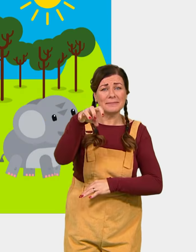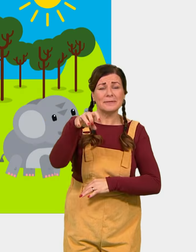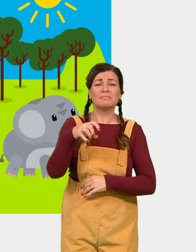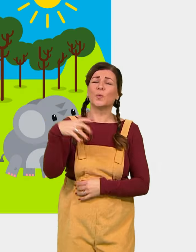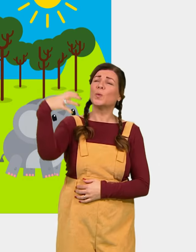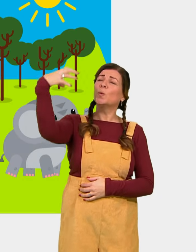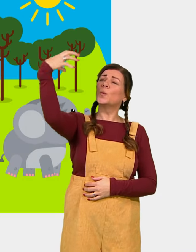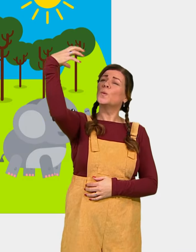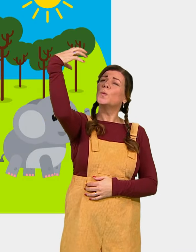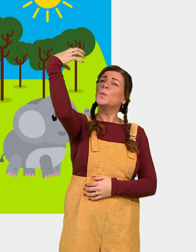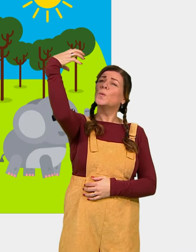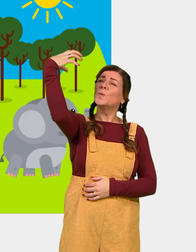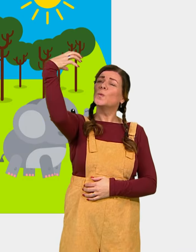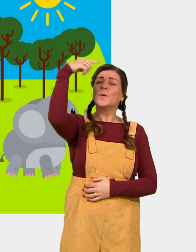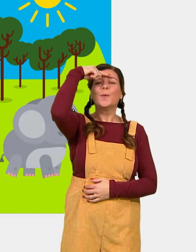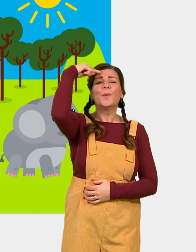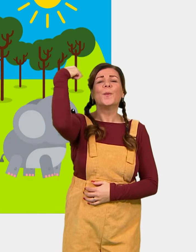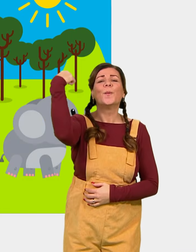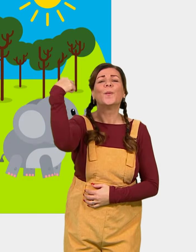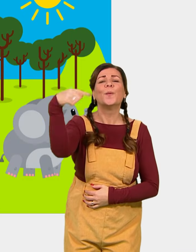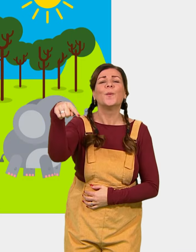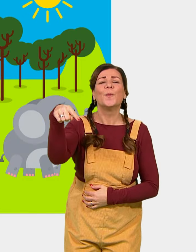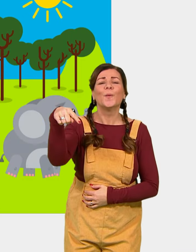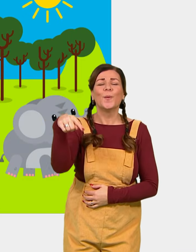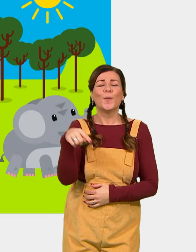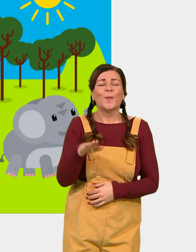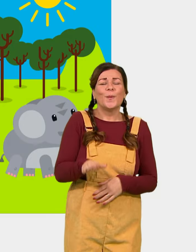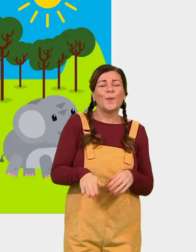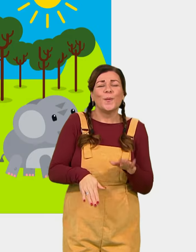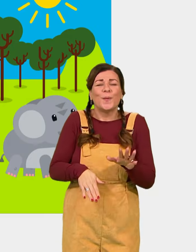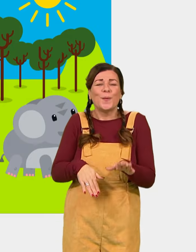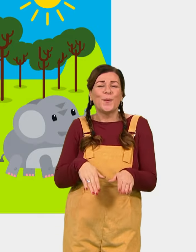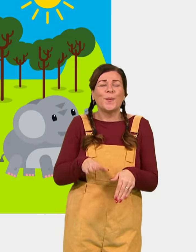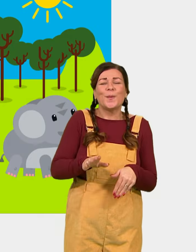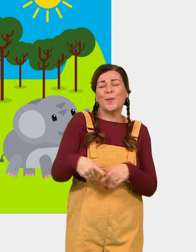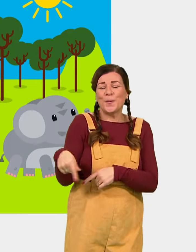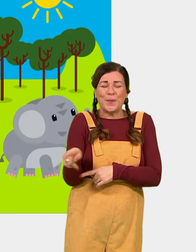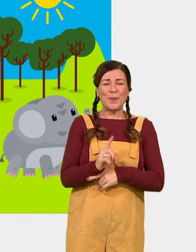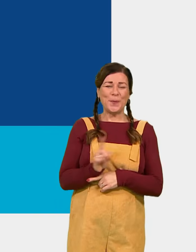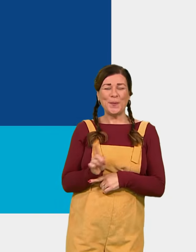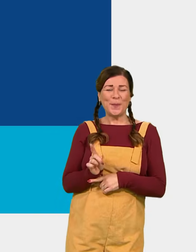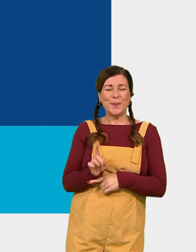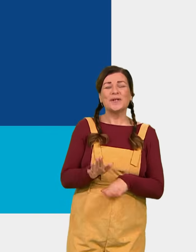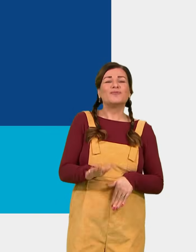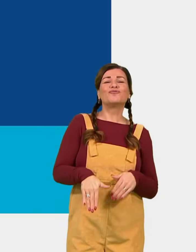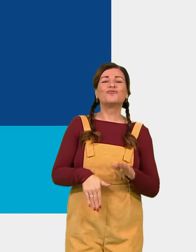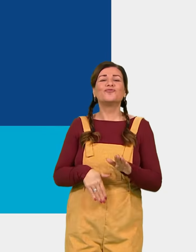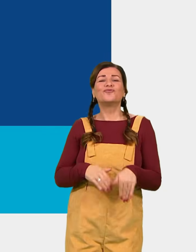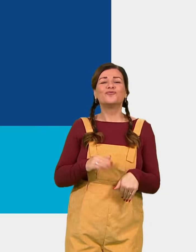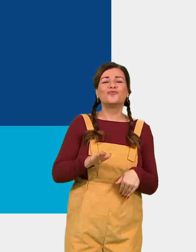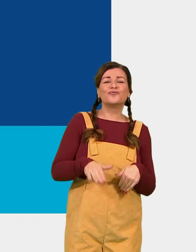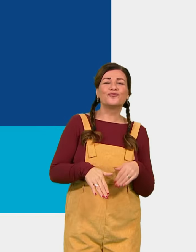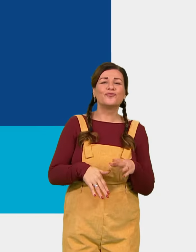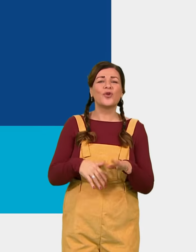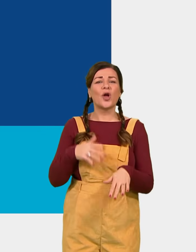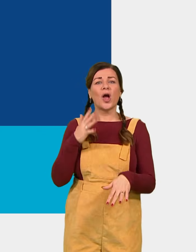a'r awel yn gynnes braf, ac roedd eu cymffon yn nhw'n siglo'n hapus dan gerdded. Ond,